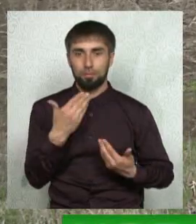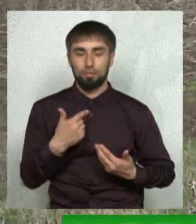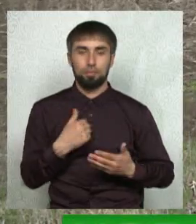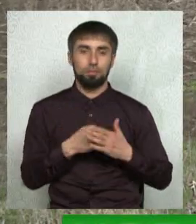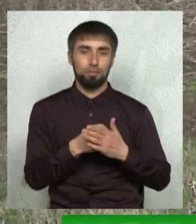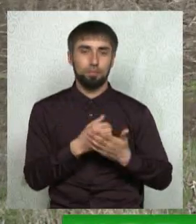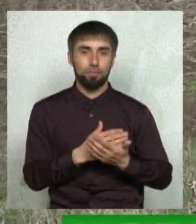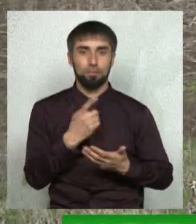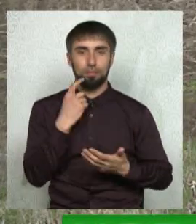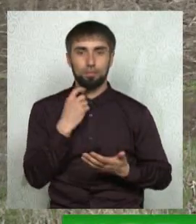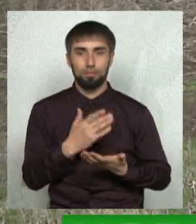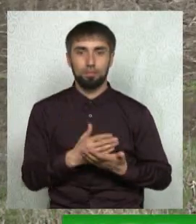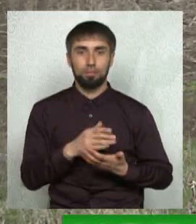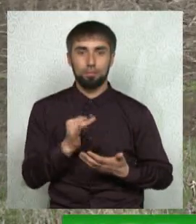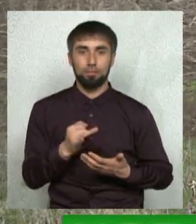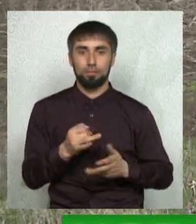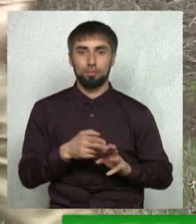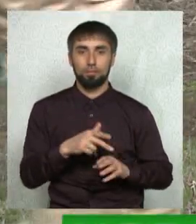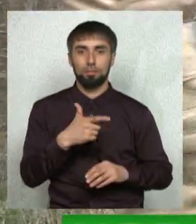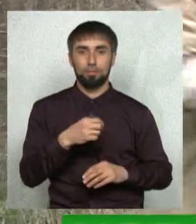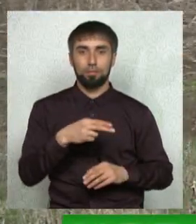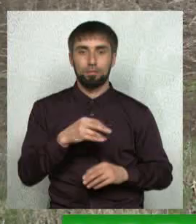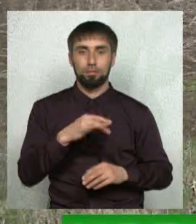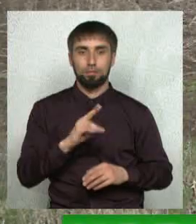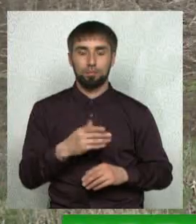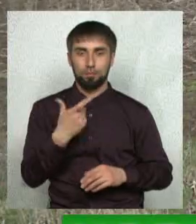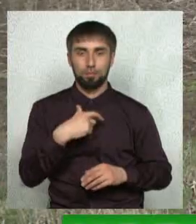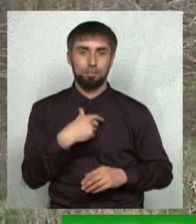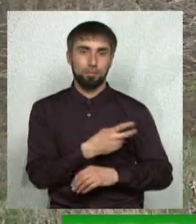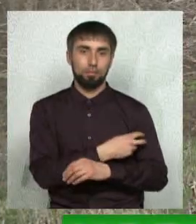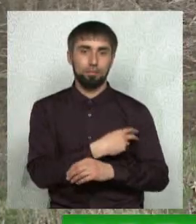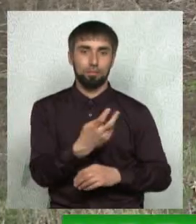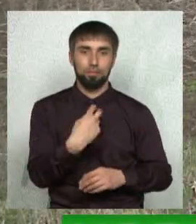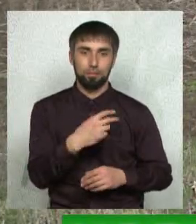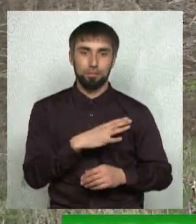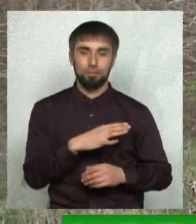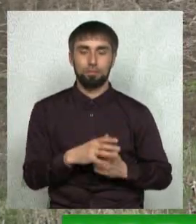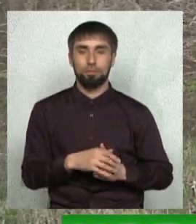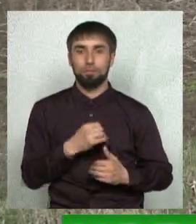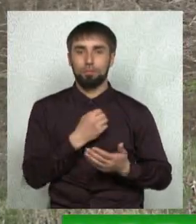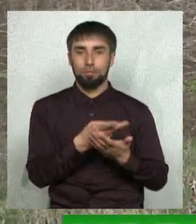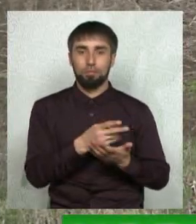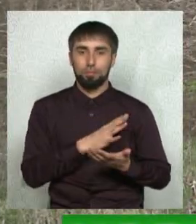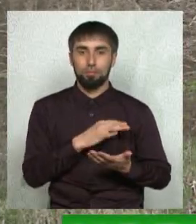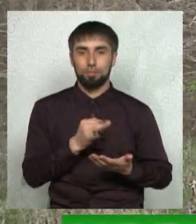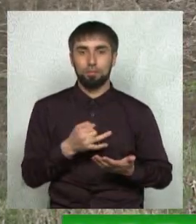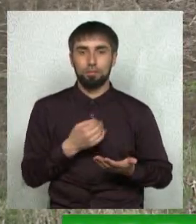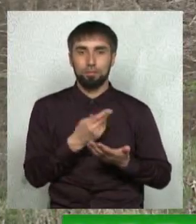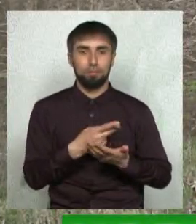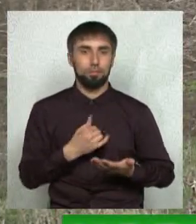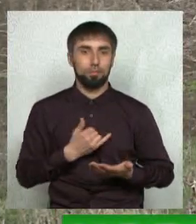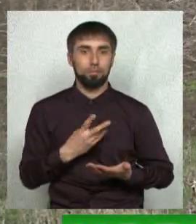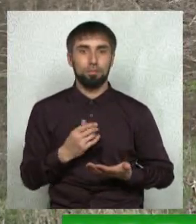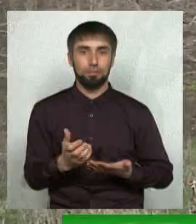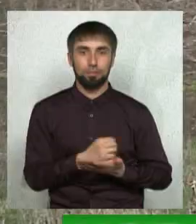Давление и сахар, гипертоник, алмиз, лурж, аурдаош, айжи, баваште,